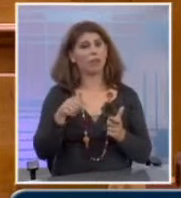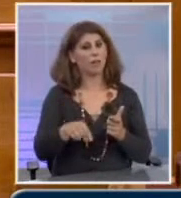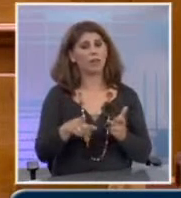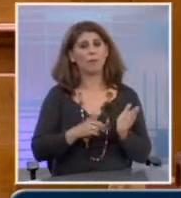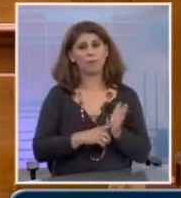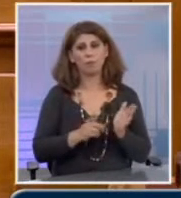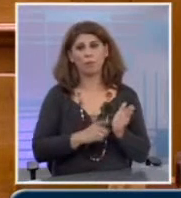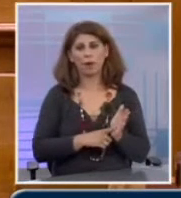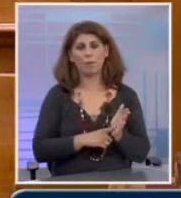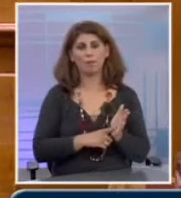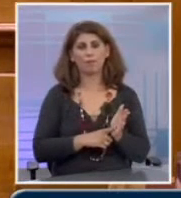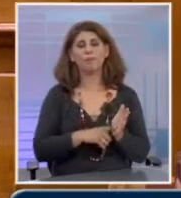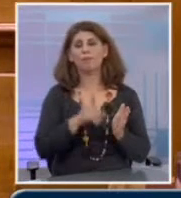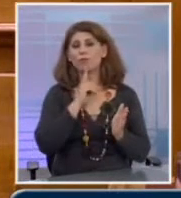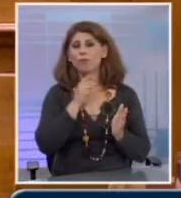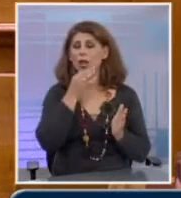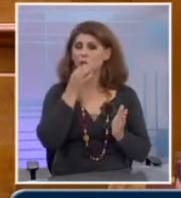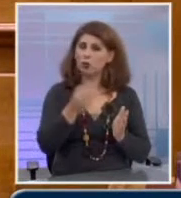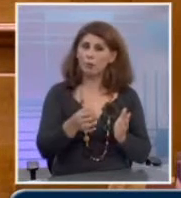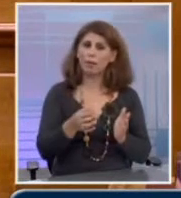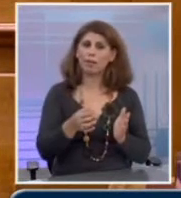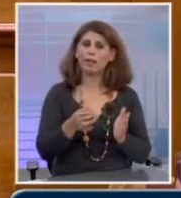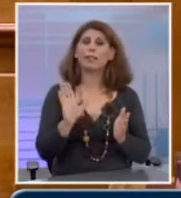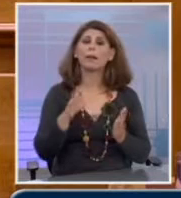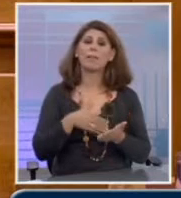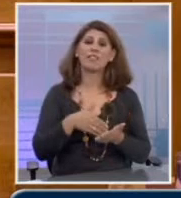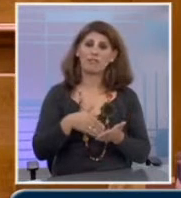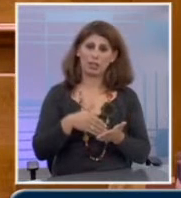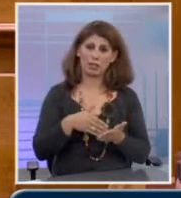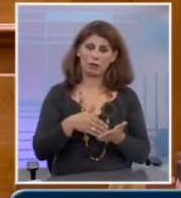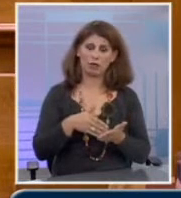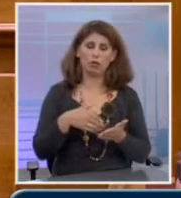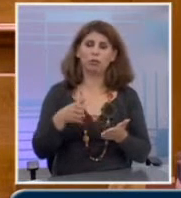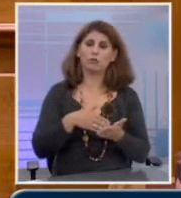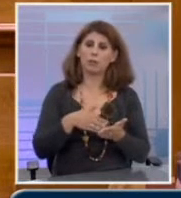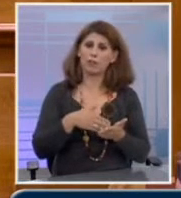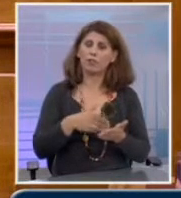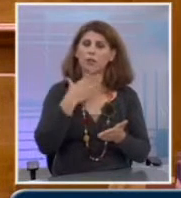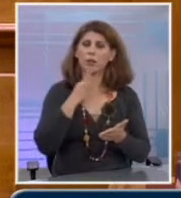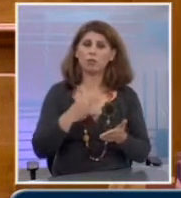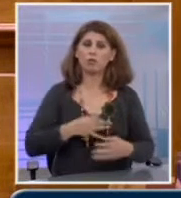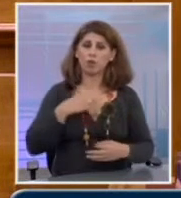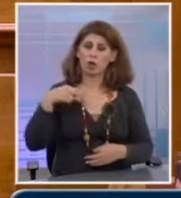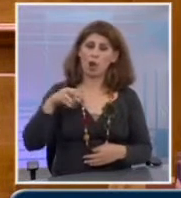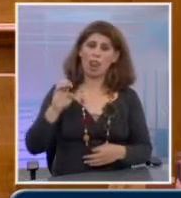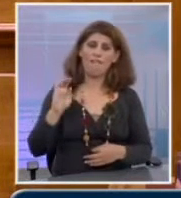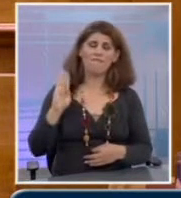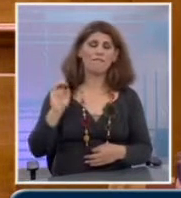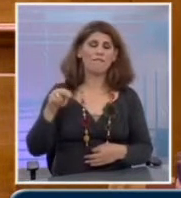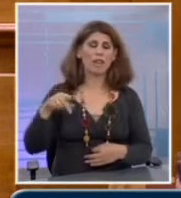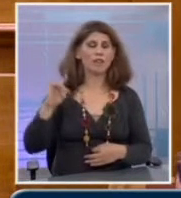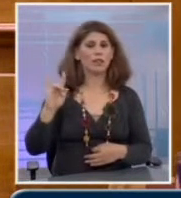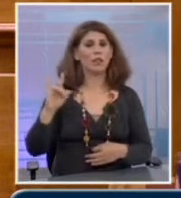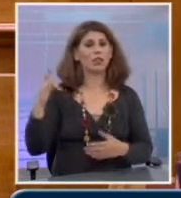πρέπει, όπως αναφέρθησαν, να μην διευκρινίζονται. Διευκρινίζω λοιπόν στον κύριο Λεβέντη ότι τα